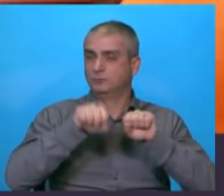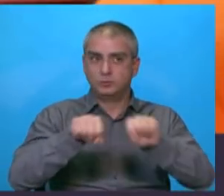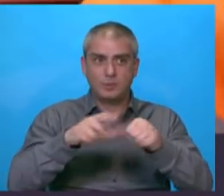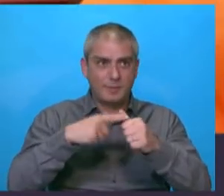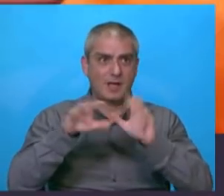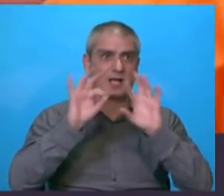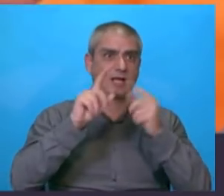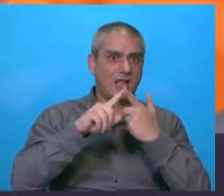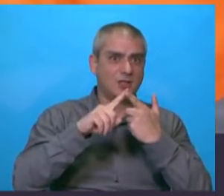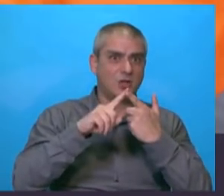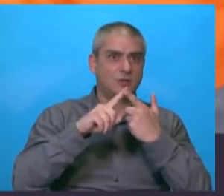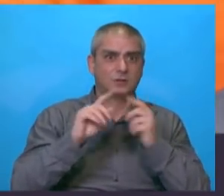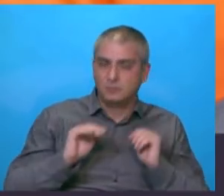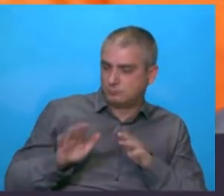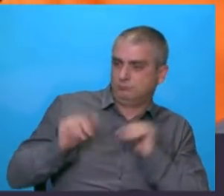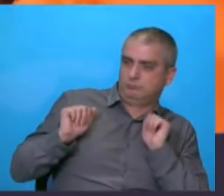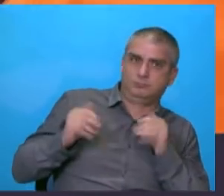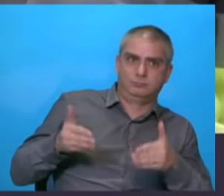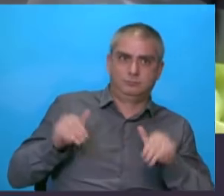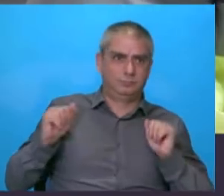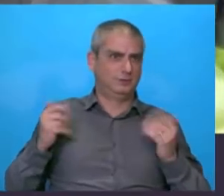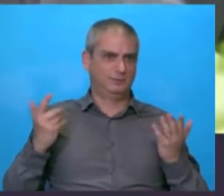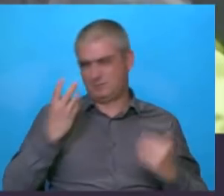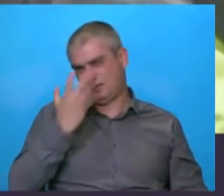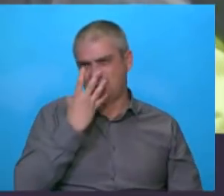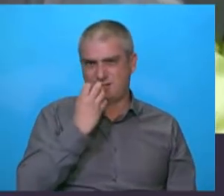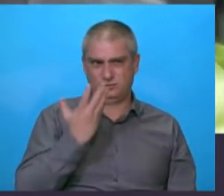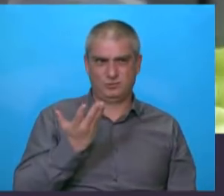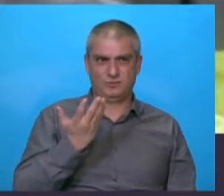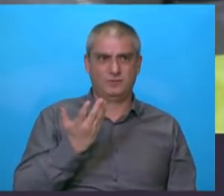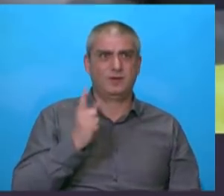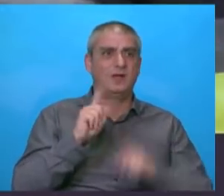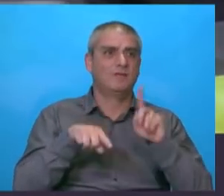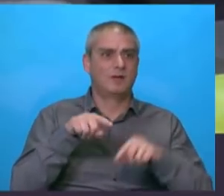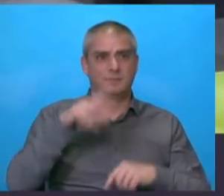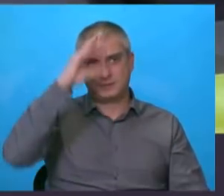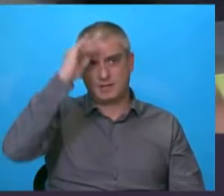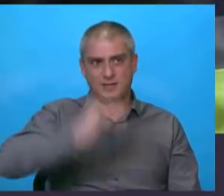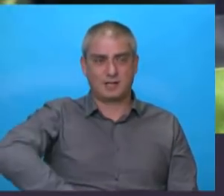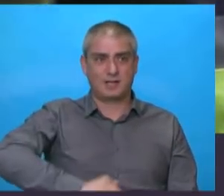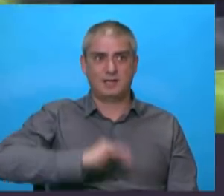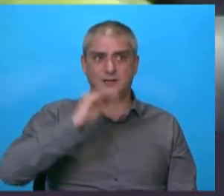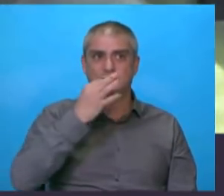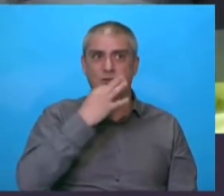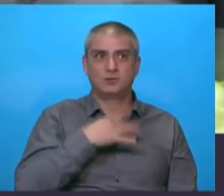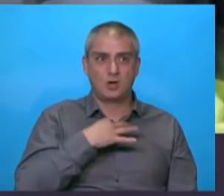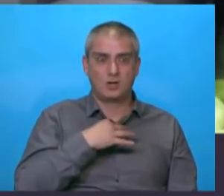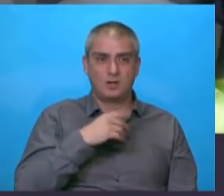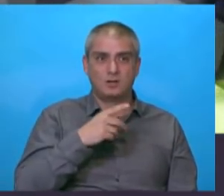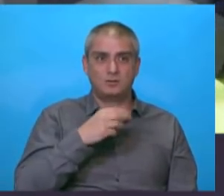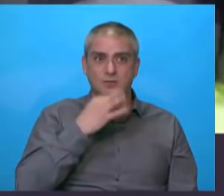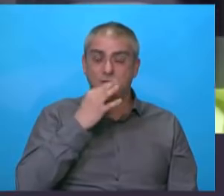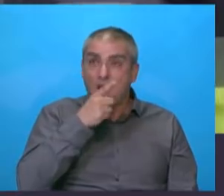פשוט מתרחקים מהם ובורחים מהם, וזה קצת עצוב. לפעמים יש לי ילד, קטן ששואל,